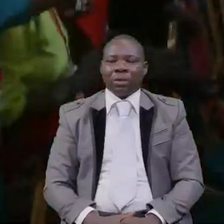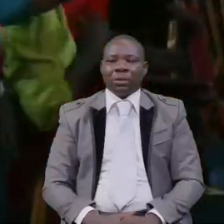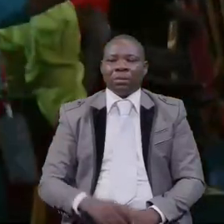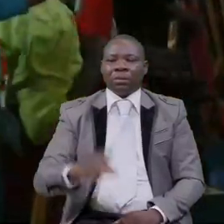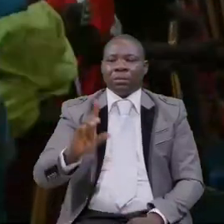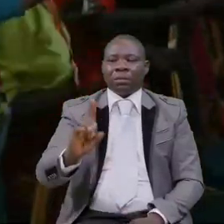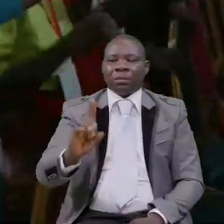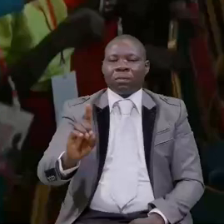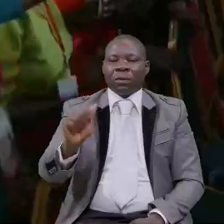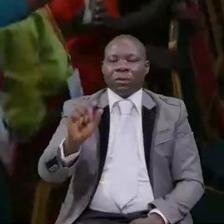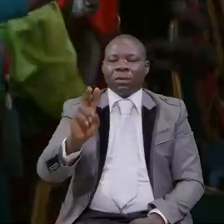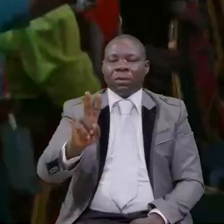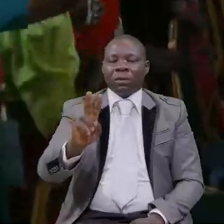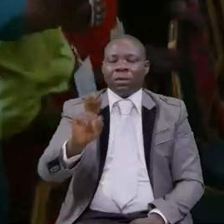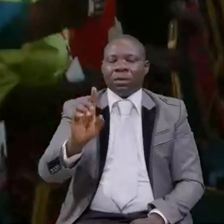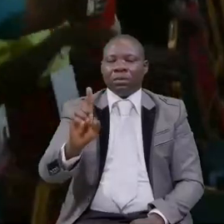David,